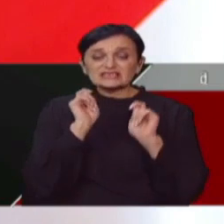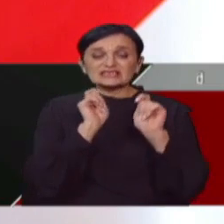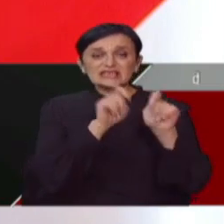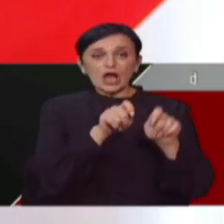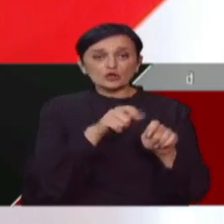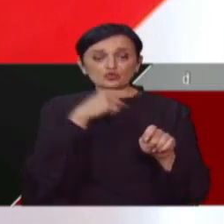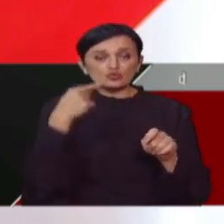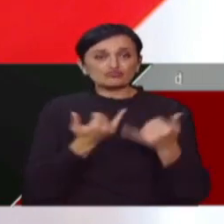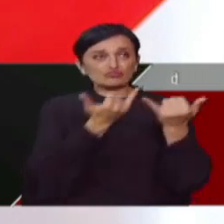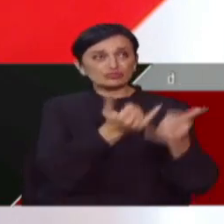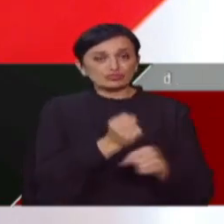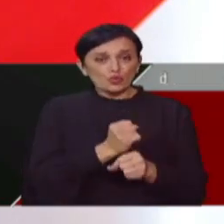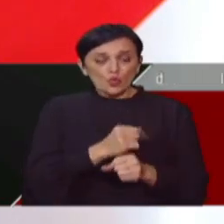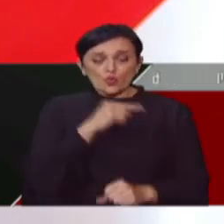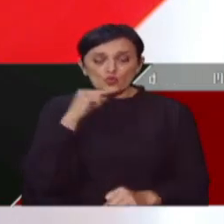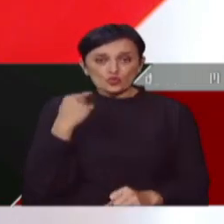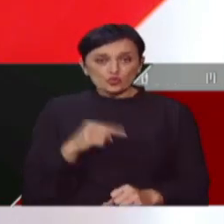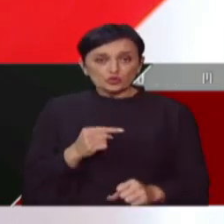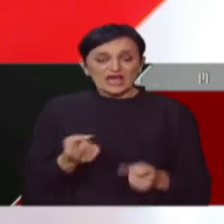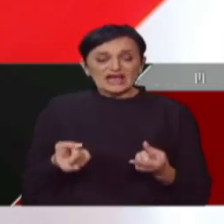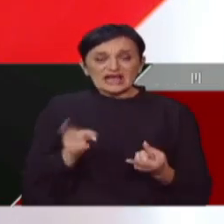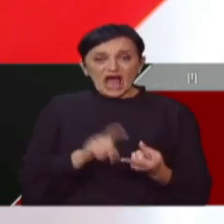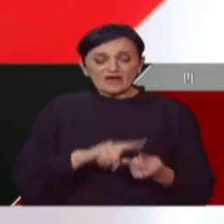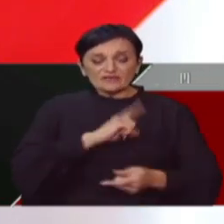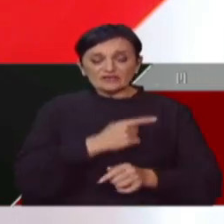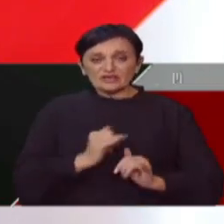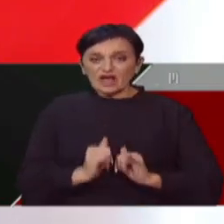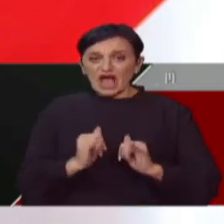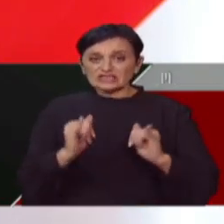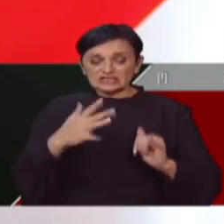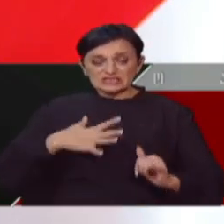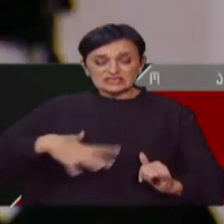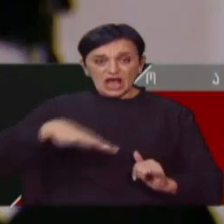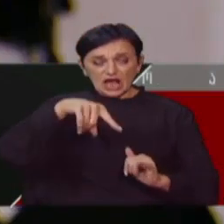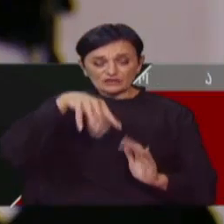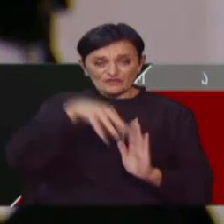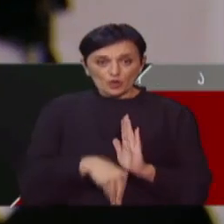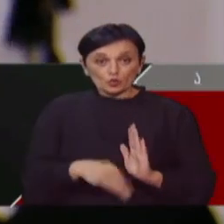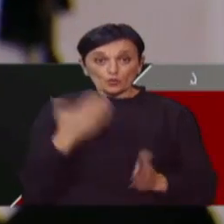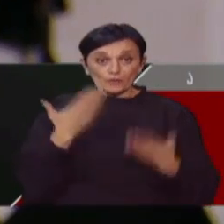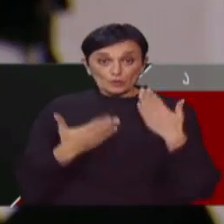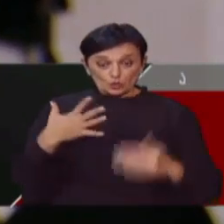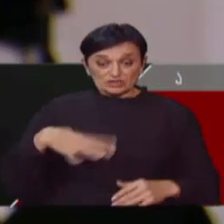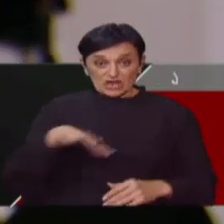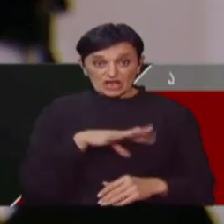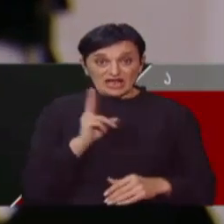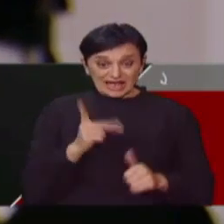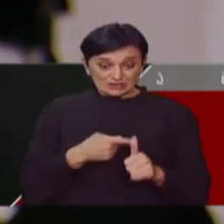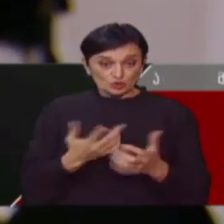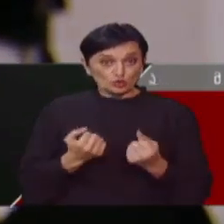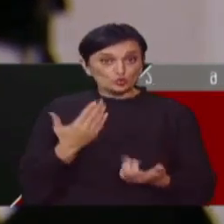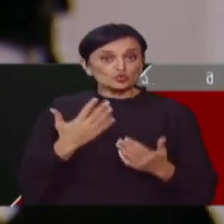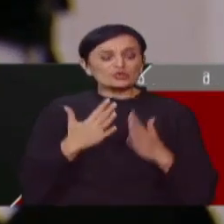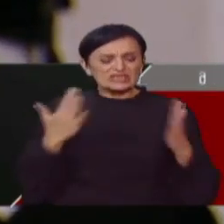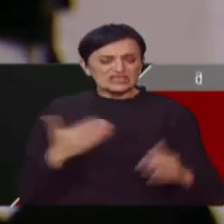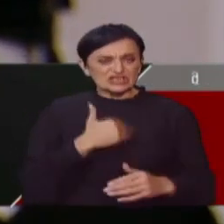გაკეთებას რუსეთისთვის და რუსეთის გავლენის გაძლიერებას საქართველოში. თუ საქართველო მიიღებს კანდიდატის სტატუსს, ძალიან